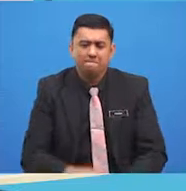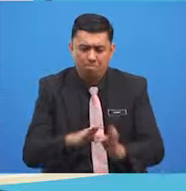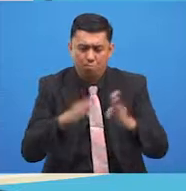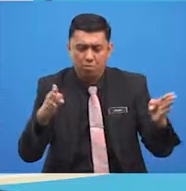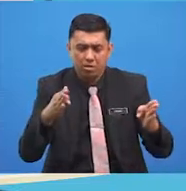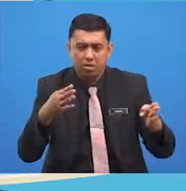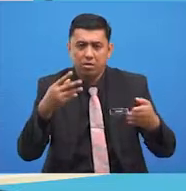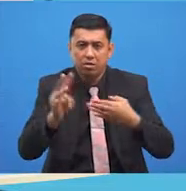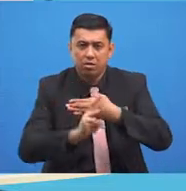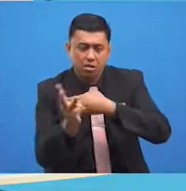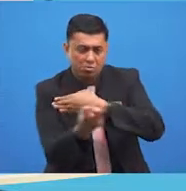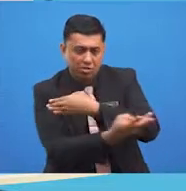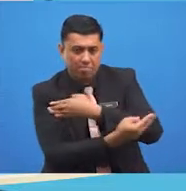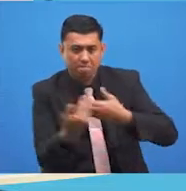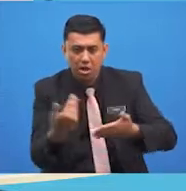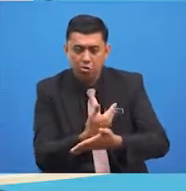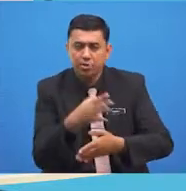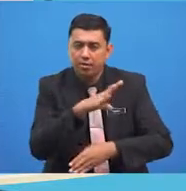dan sumber bahan mentah.